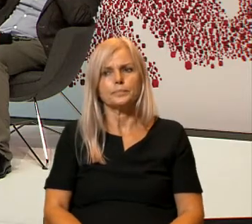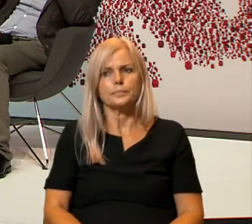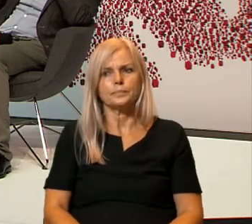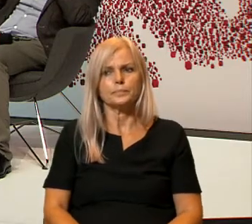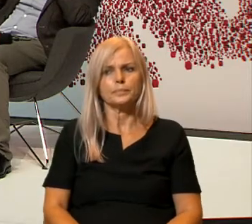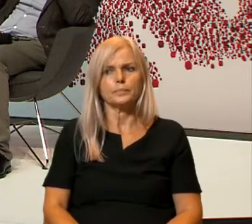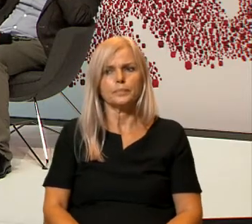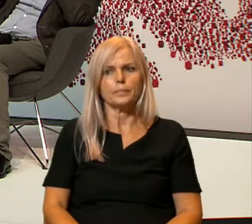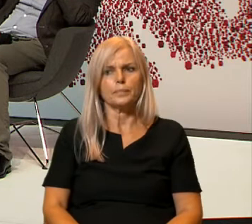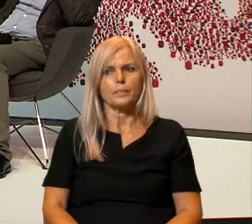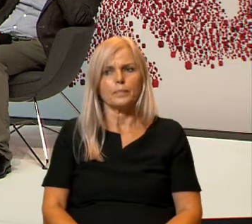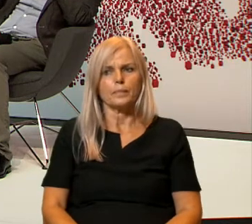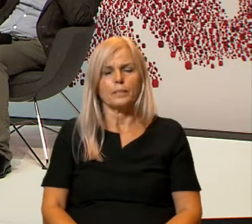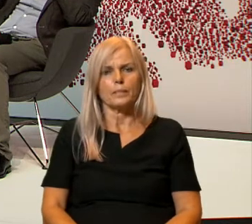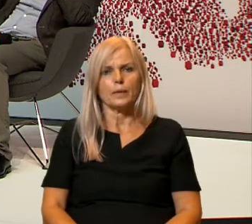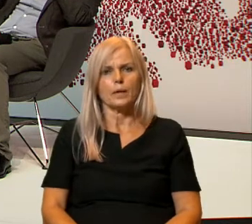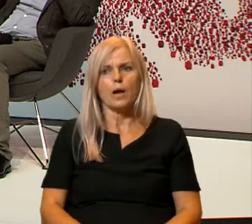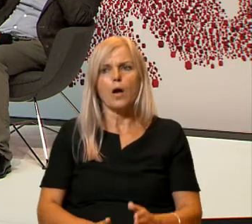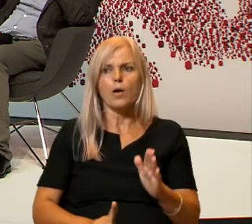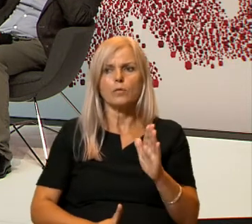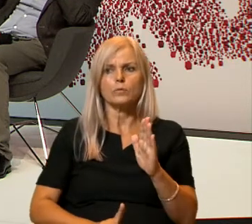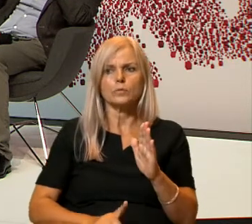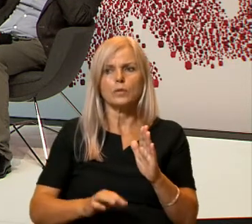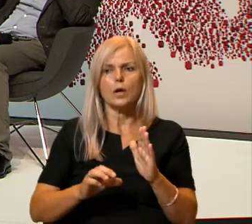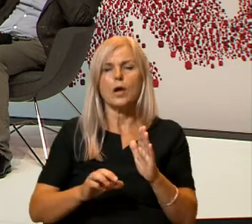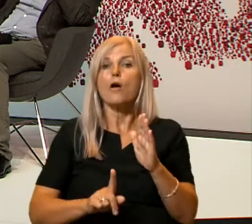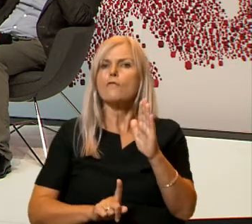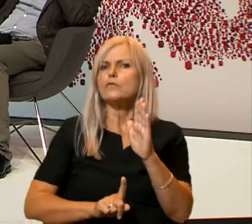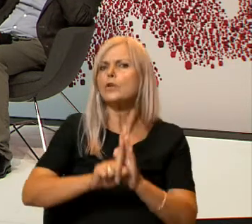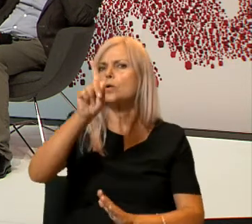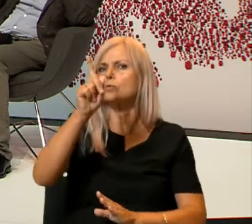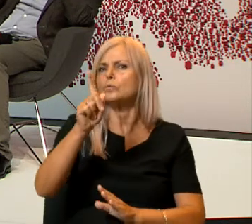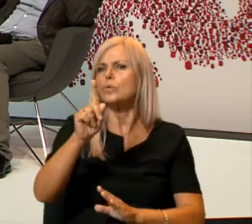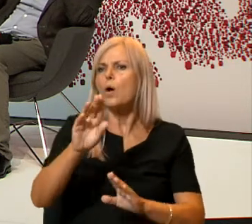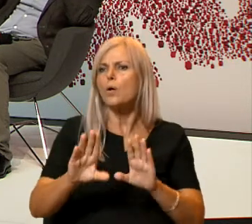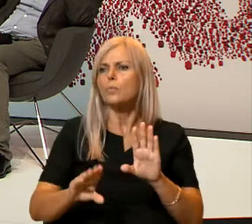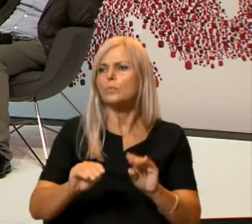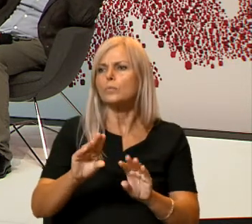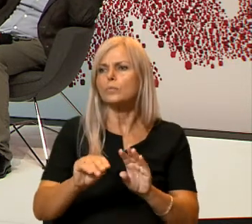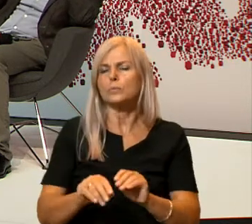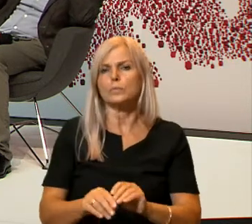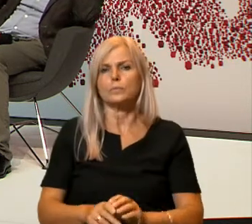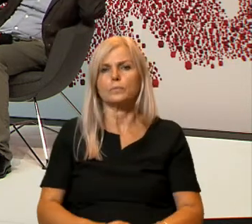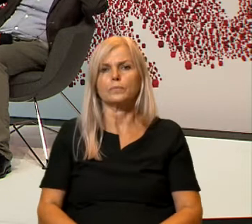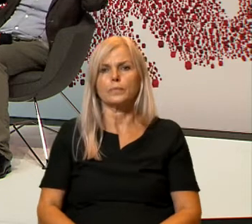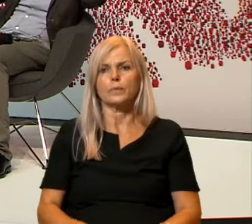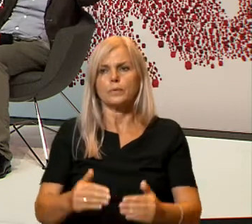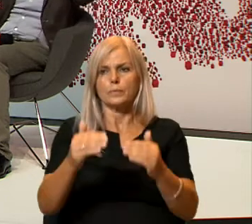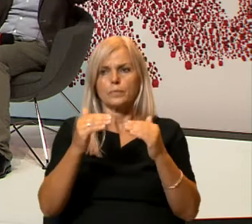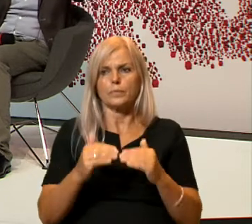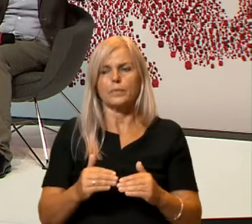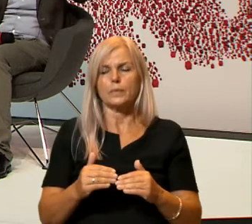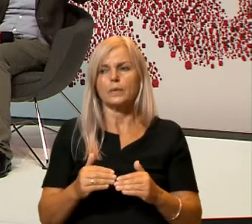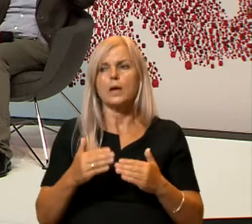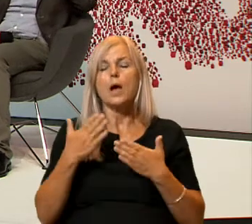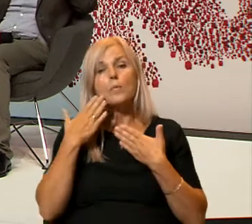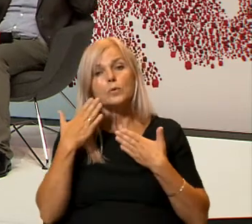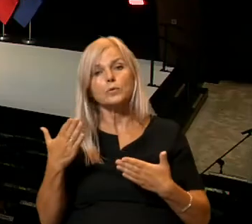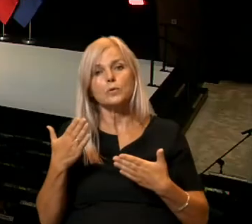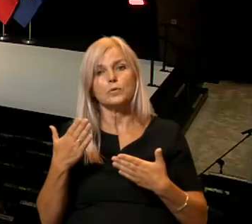Chodzi o produkt krajowy brutto, o wzrost produktu krajowego brutto. Mhm. I kolejne pytanie. Dobrze. Chciałbym bardzo serdecznie podziękować za